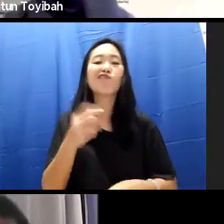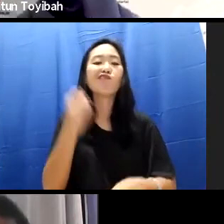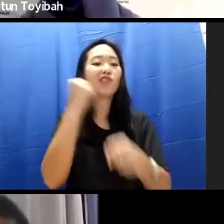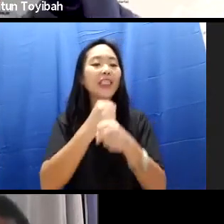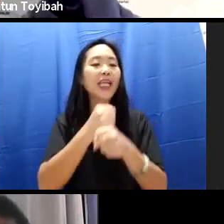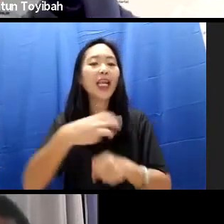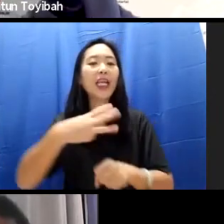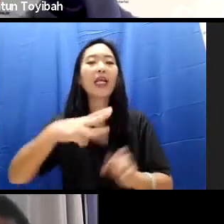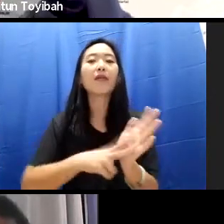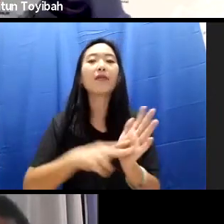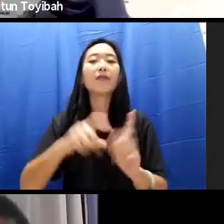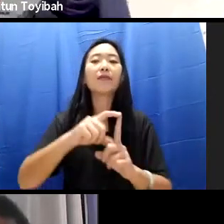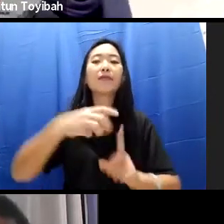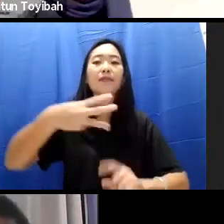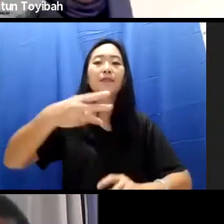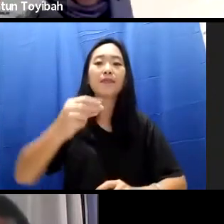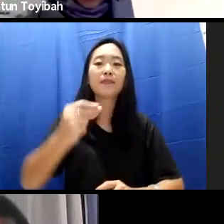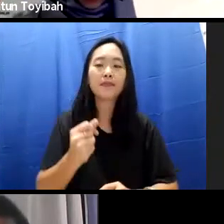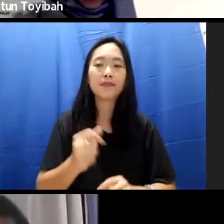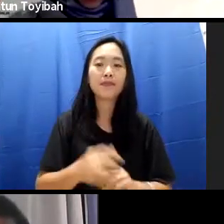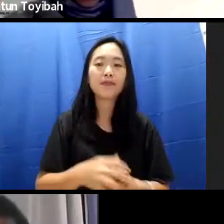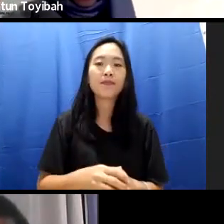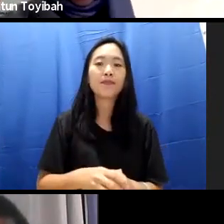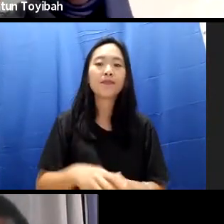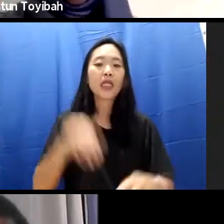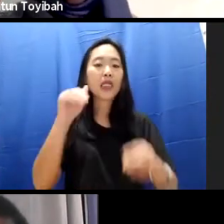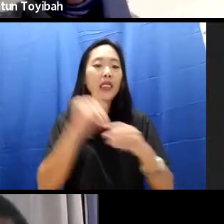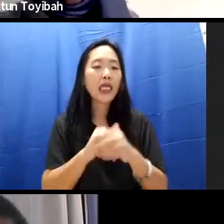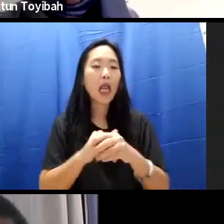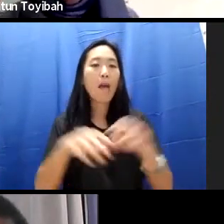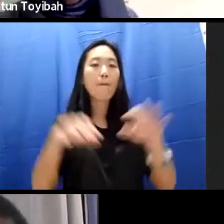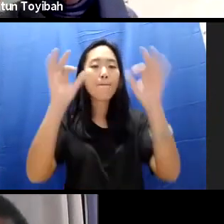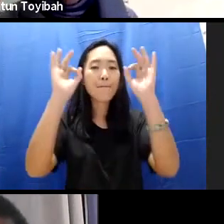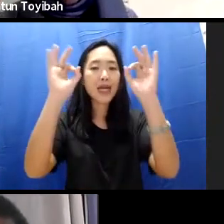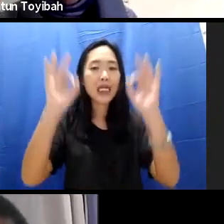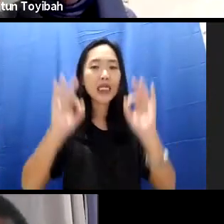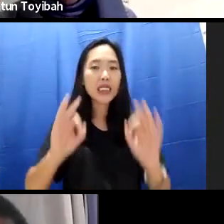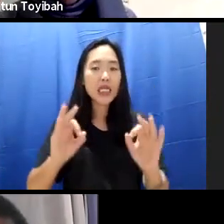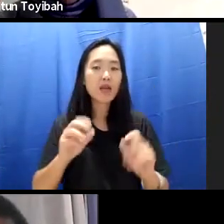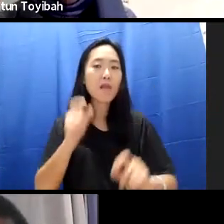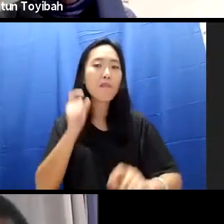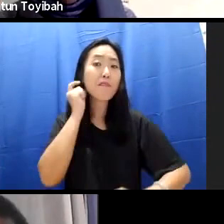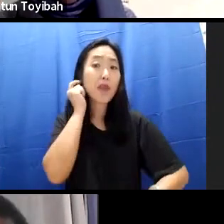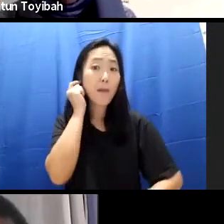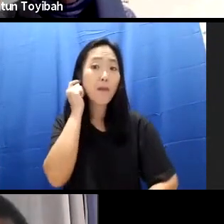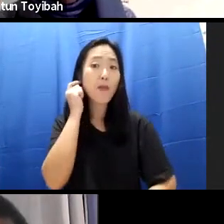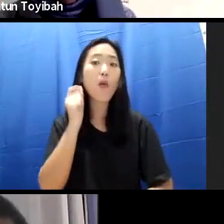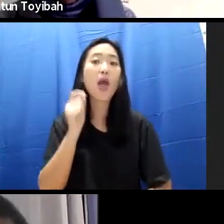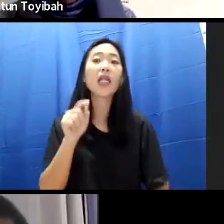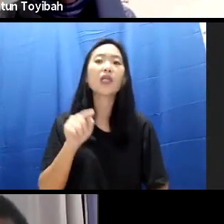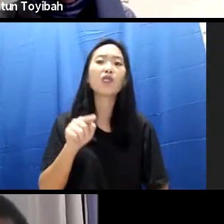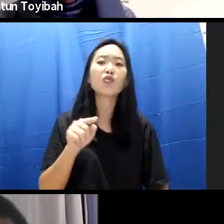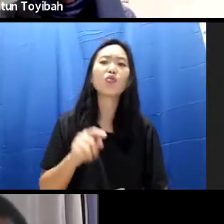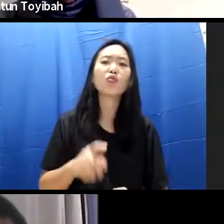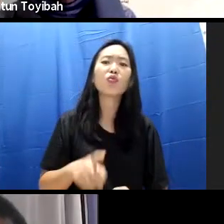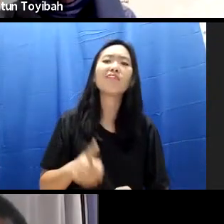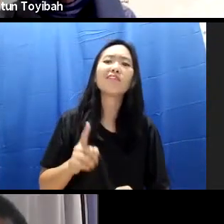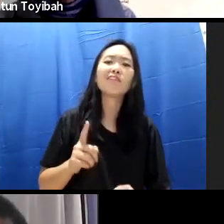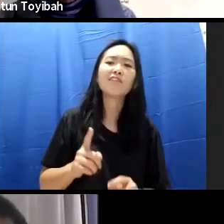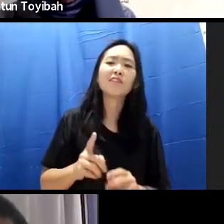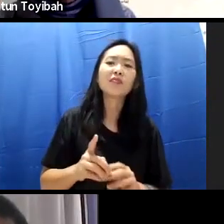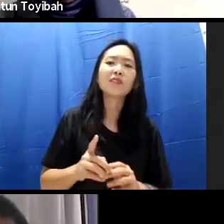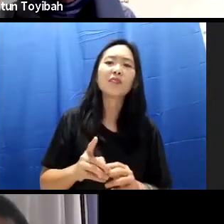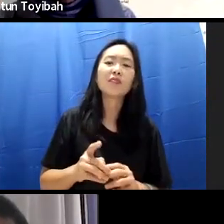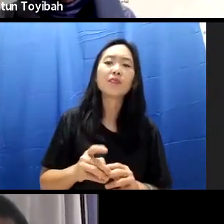di dalam perempuan di dalam akademia sendiri gitu, kalau kita bicara affirmative action untuk mencapai posisi-posisi